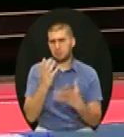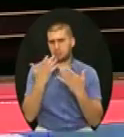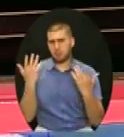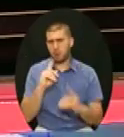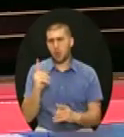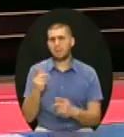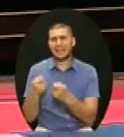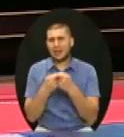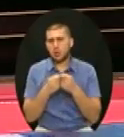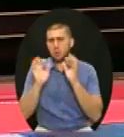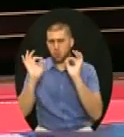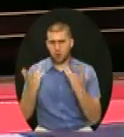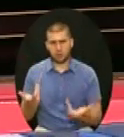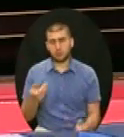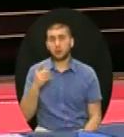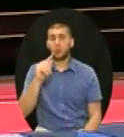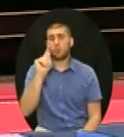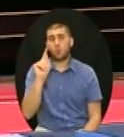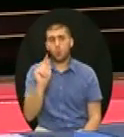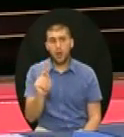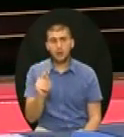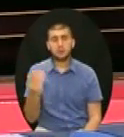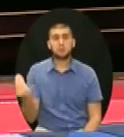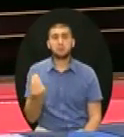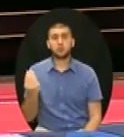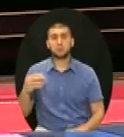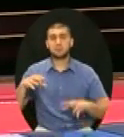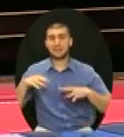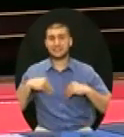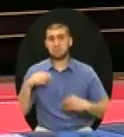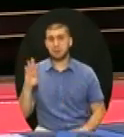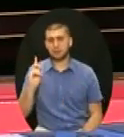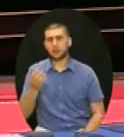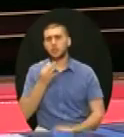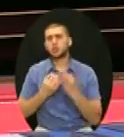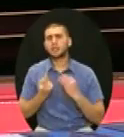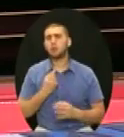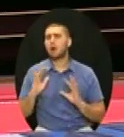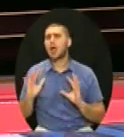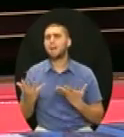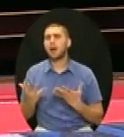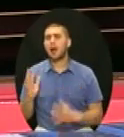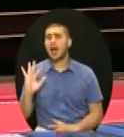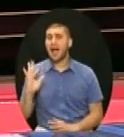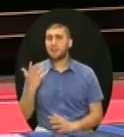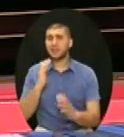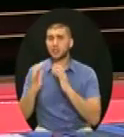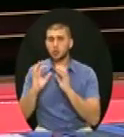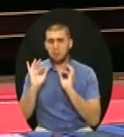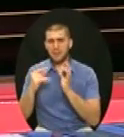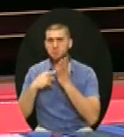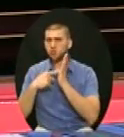מאיזשהו ארגון, אלא יכול להיות שמי שמצדד בנתניהו צריך לשאול את עצמו למה זה כך? האם התקשורת